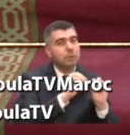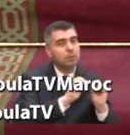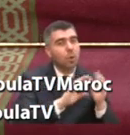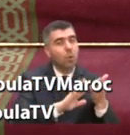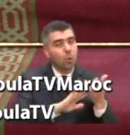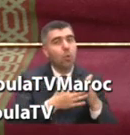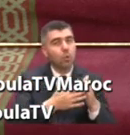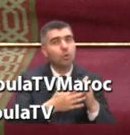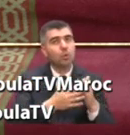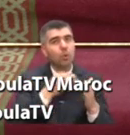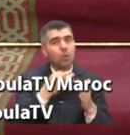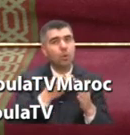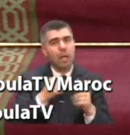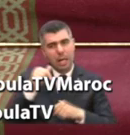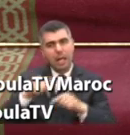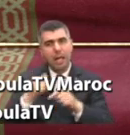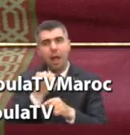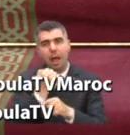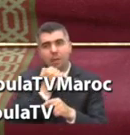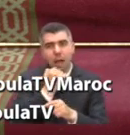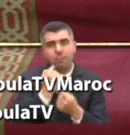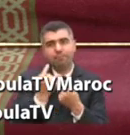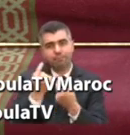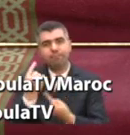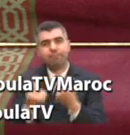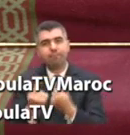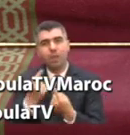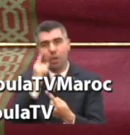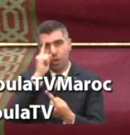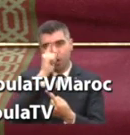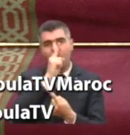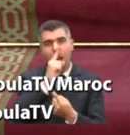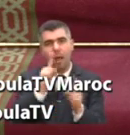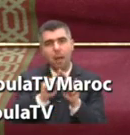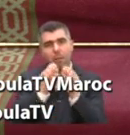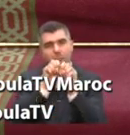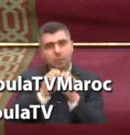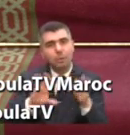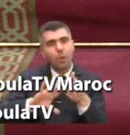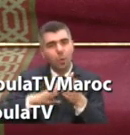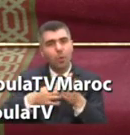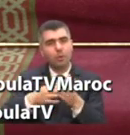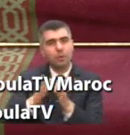سنة الأخيرة، ولكن لا بد من بعض النواقص التي خصنا نعالجها إن شاء الله من أجل النجاح أكثر. وشكرا.